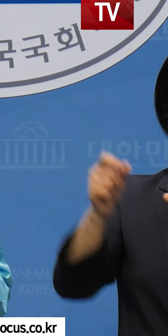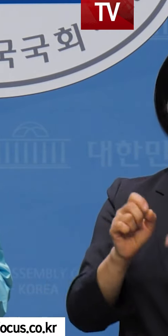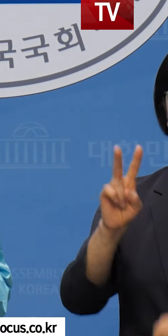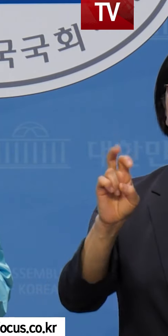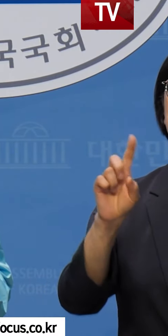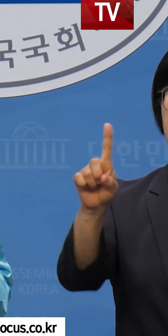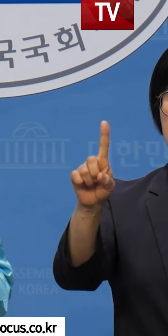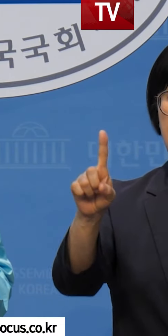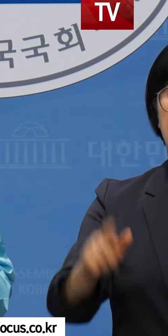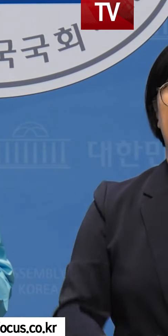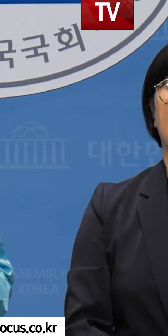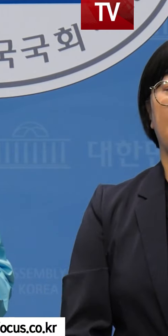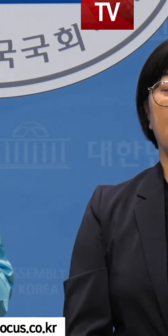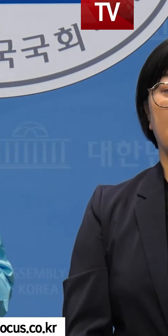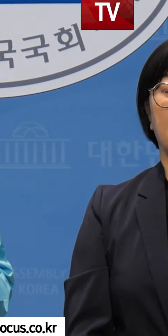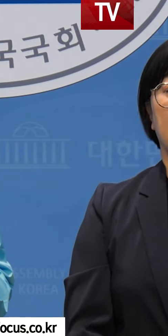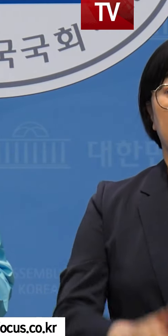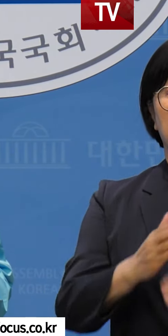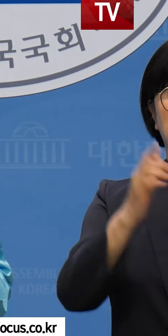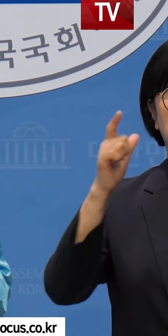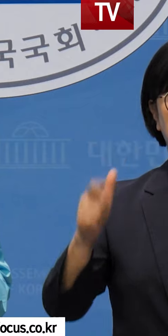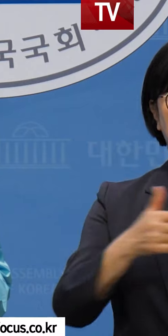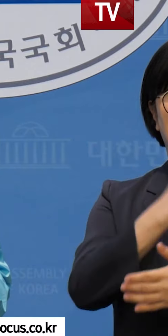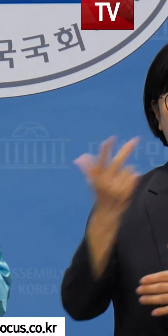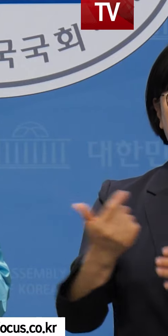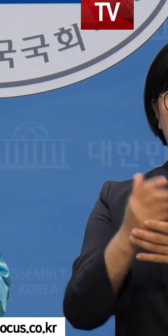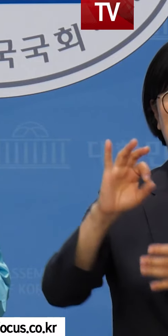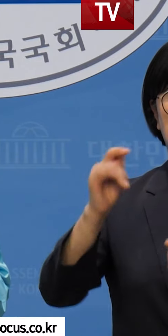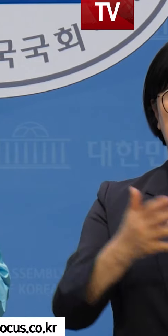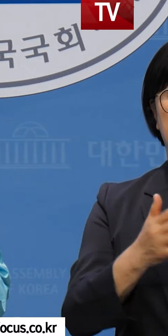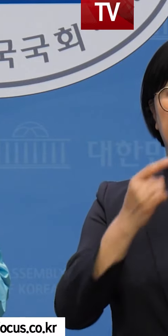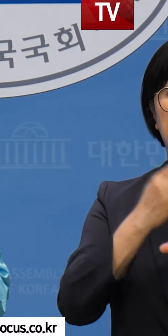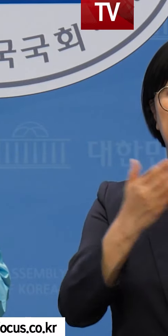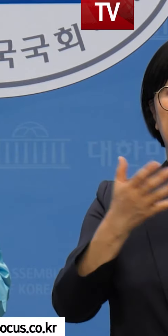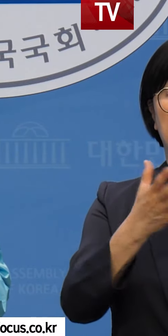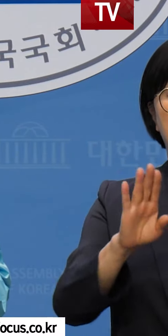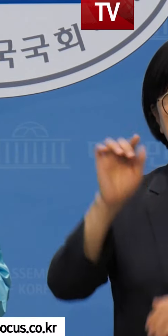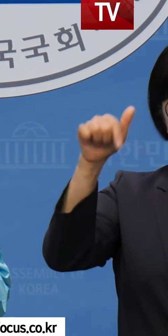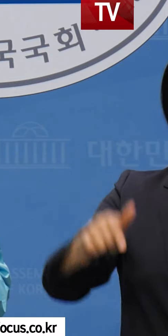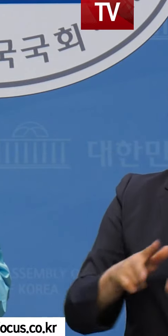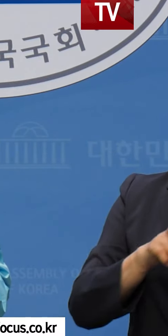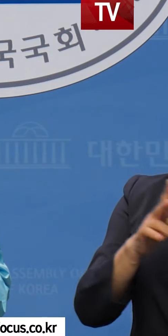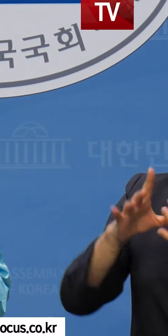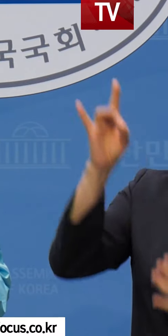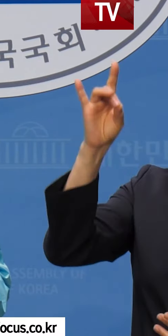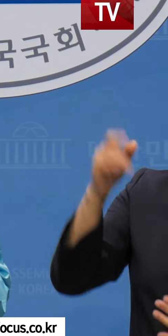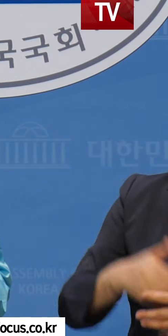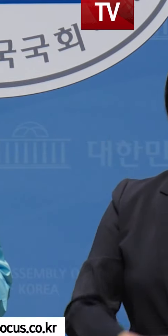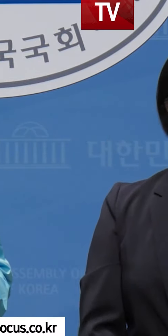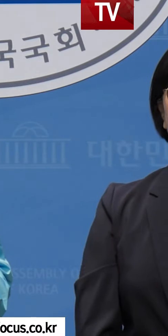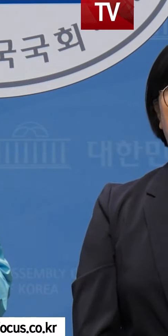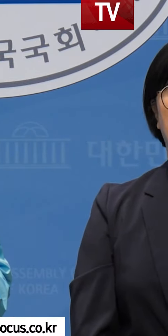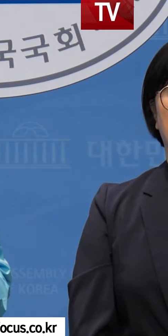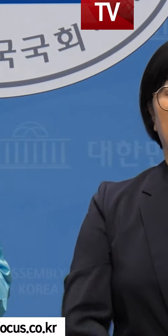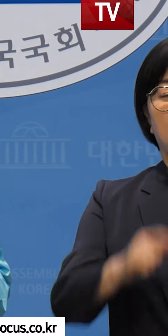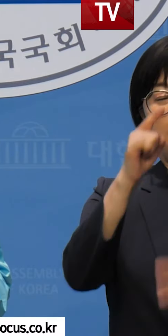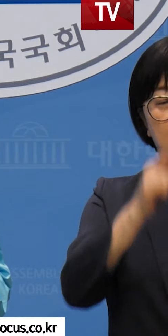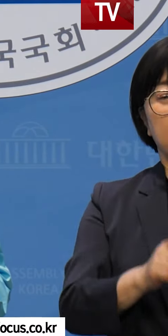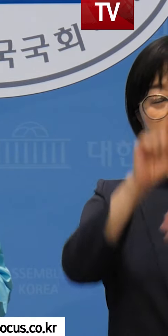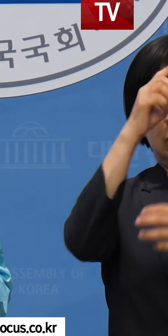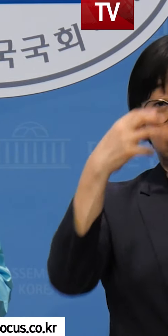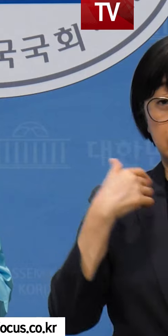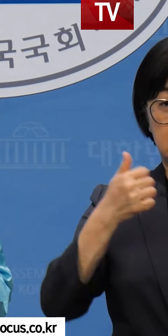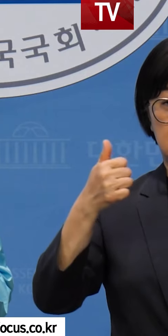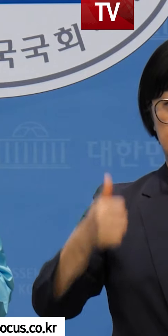남았습니다. 우리 중구 성동을에서는 민주당 박성준 후보를 선택해 주시는 것이 윤석열